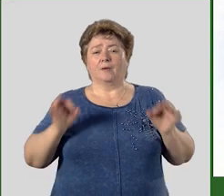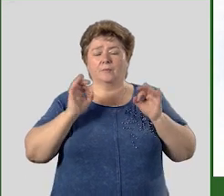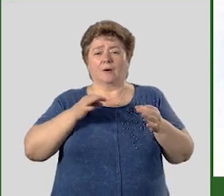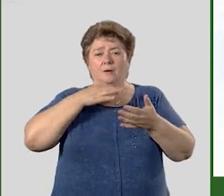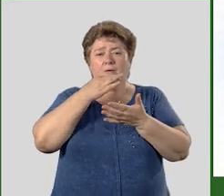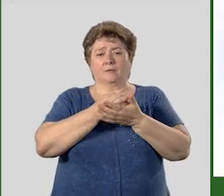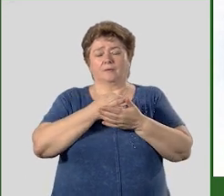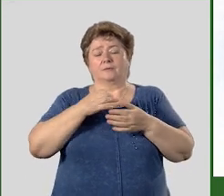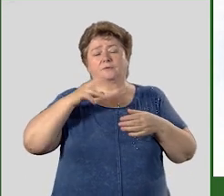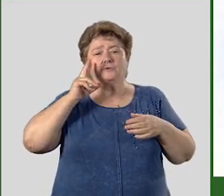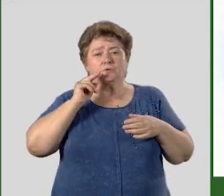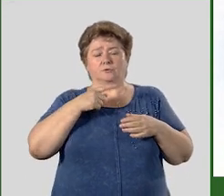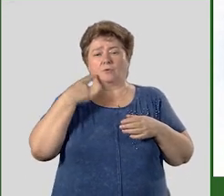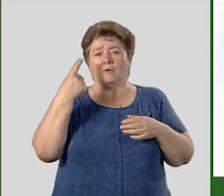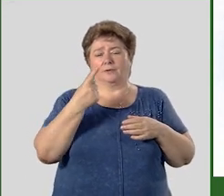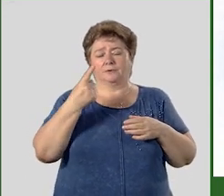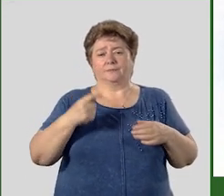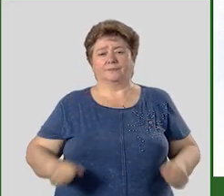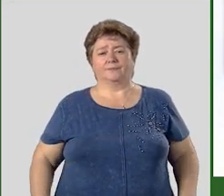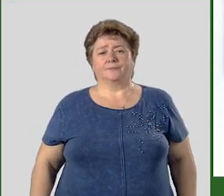Правильный ответ под цифрой 1.